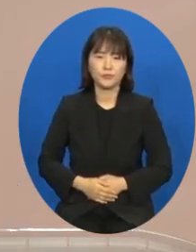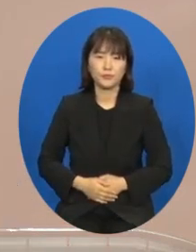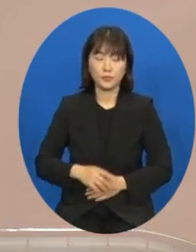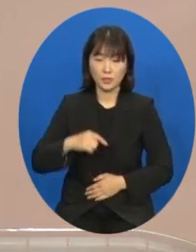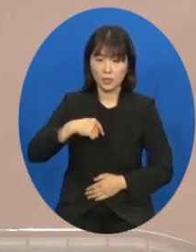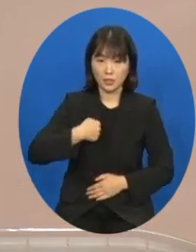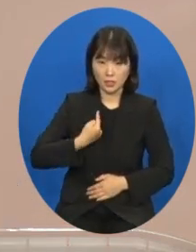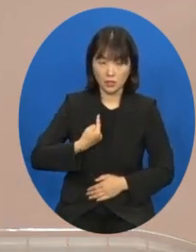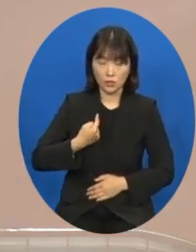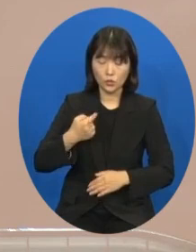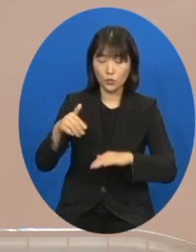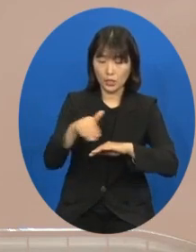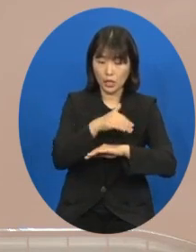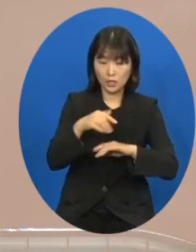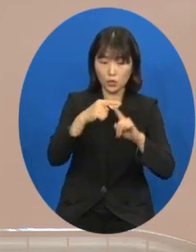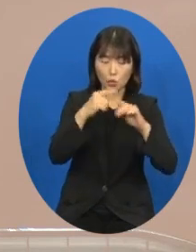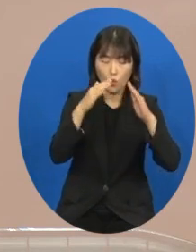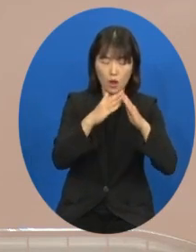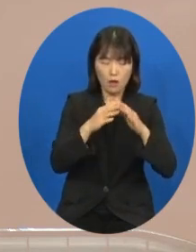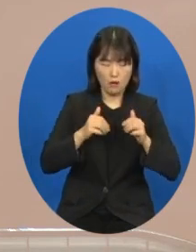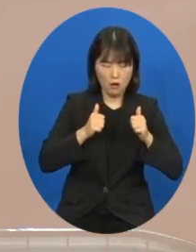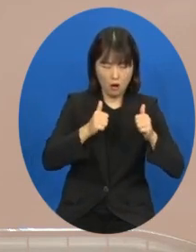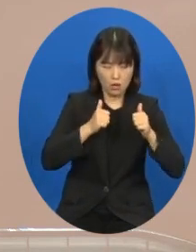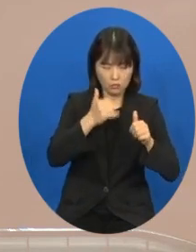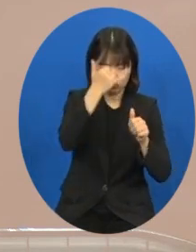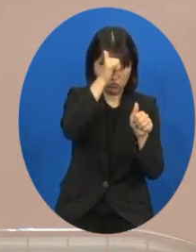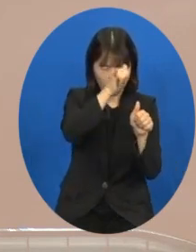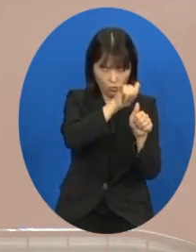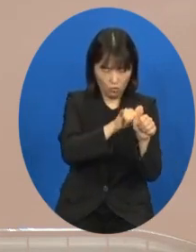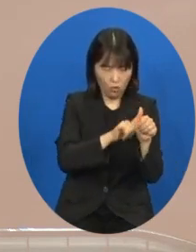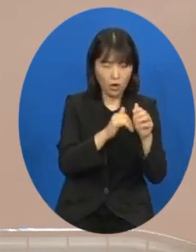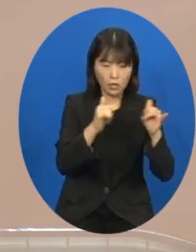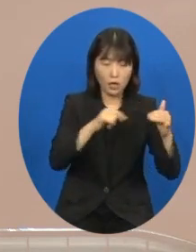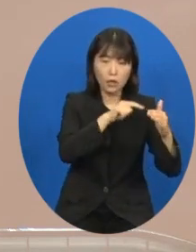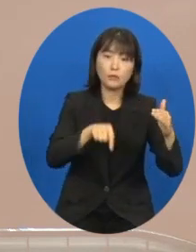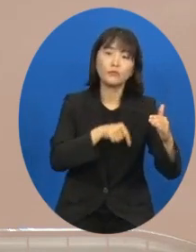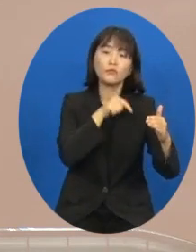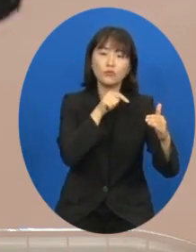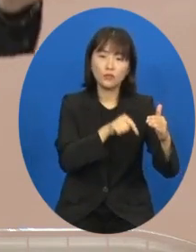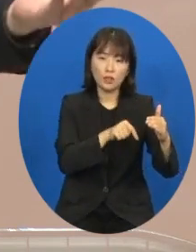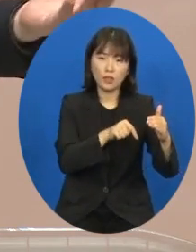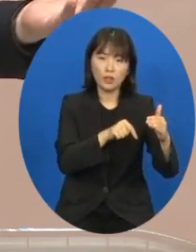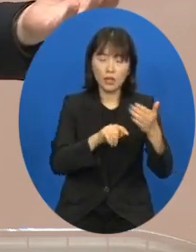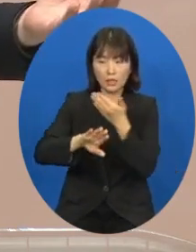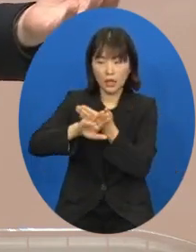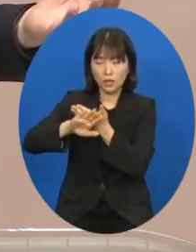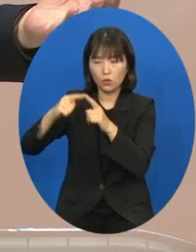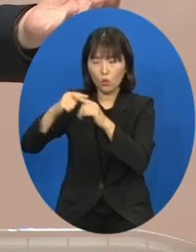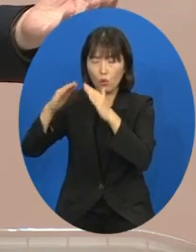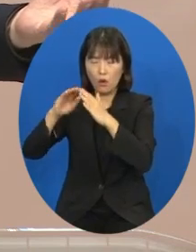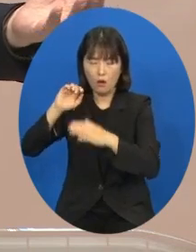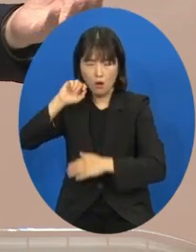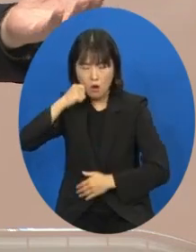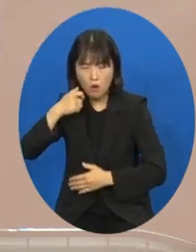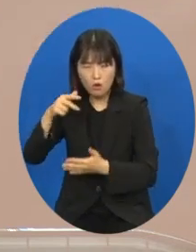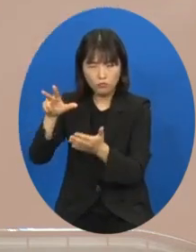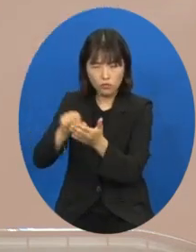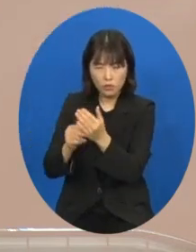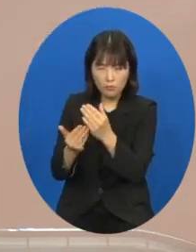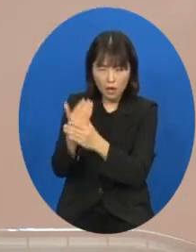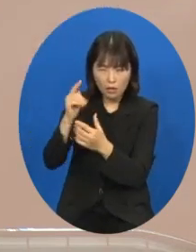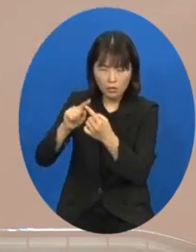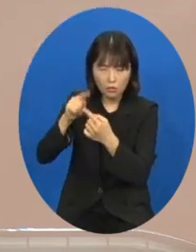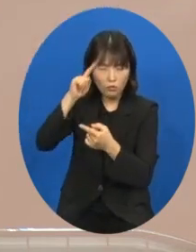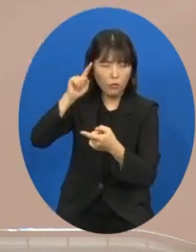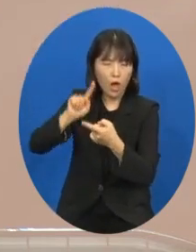자기가 다니는 교회에 열심과 충성을 다하는 사람 중에 다른 교회의 어려움이나 문제에 대해서는